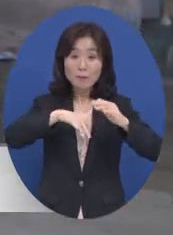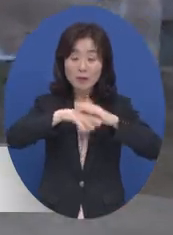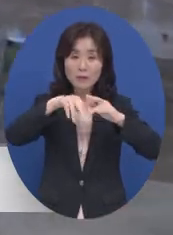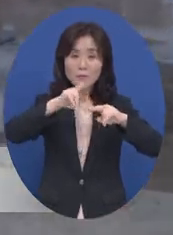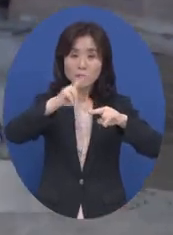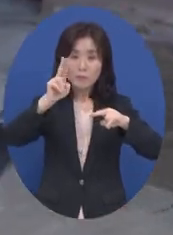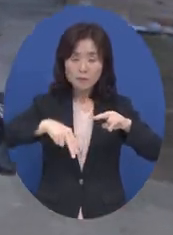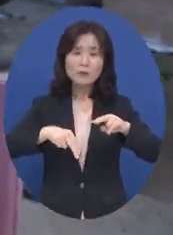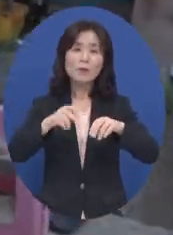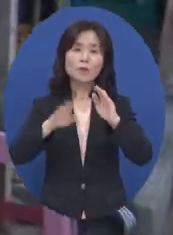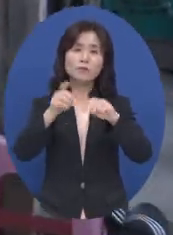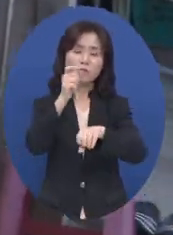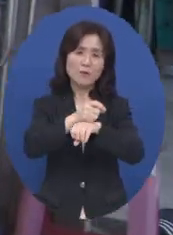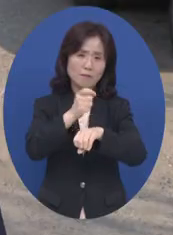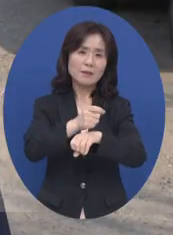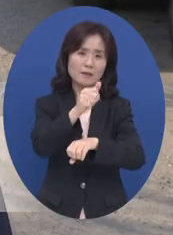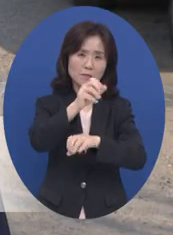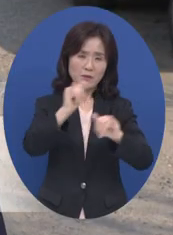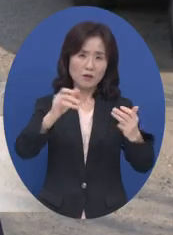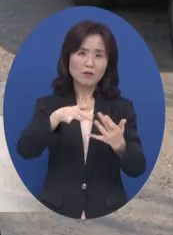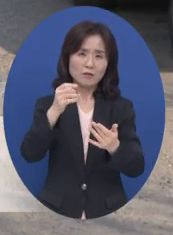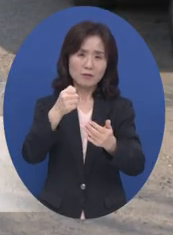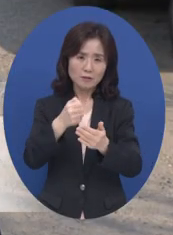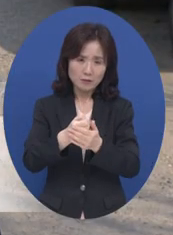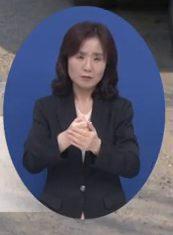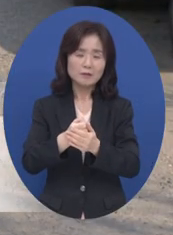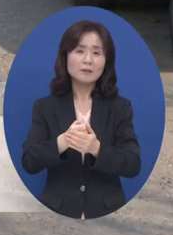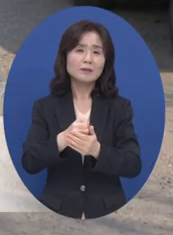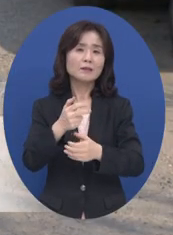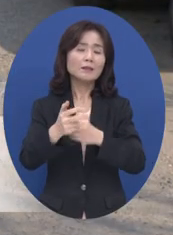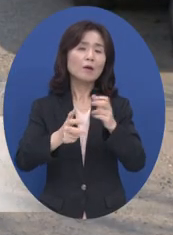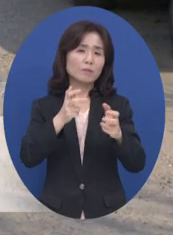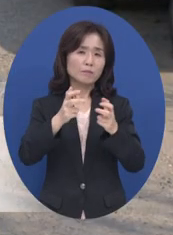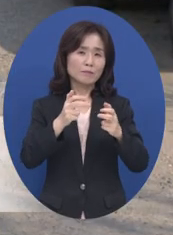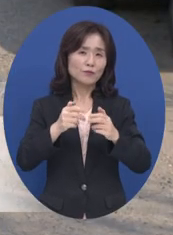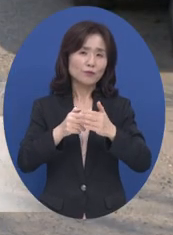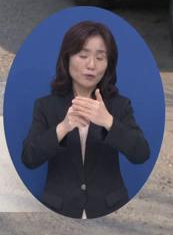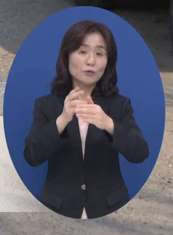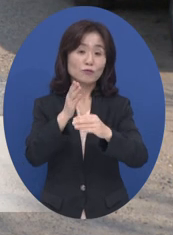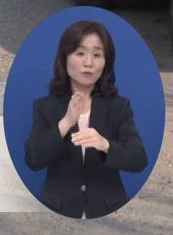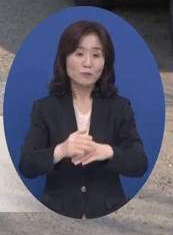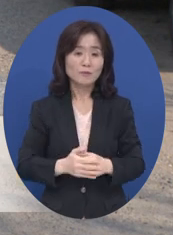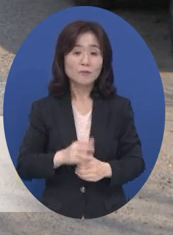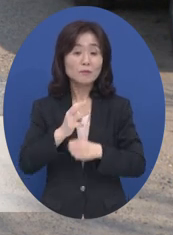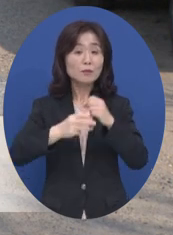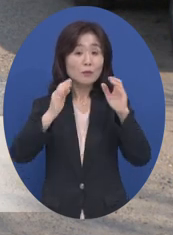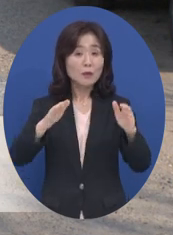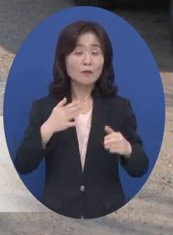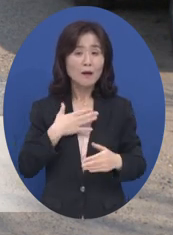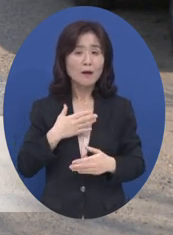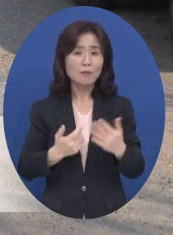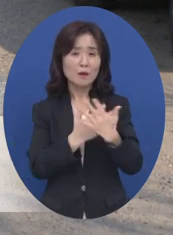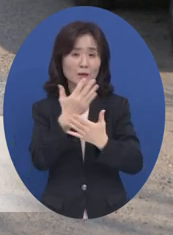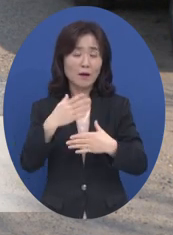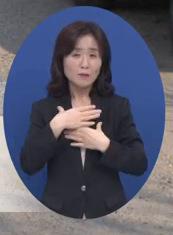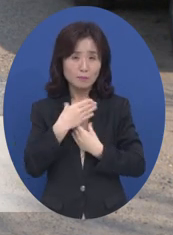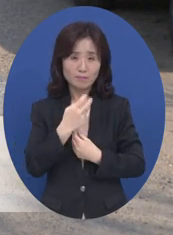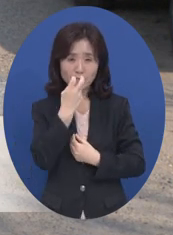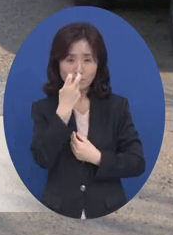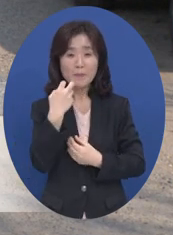사업을 진행중입니다 30 년 동안 이제 안전을 담당하는 일을 쭉 해왔는데